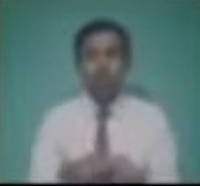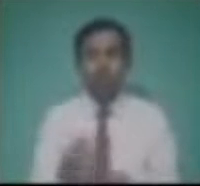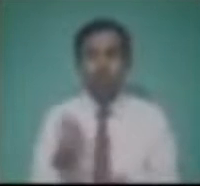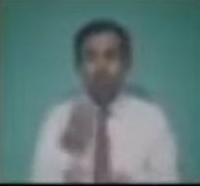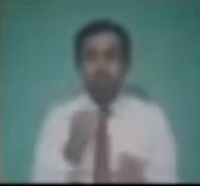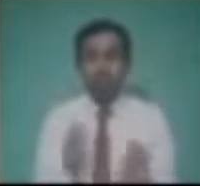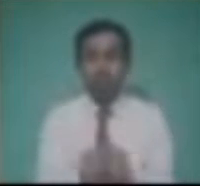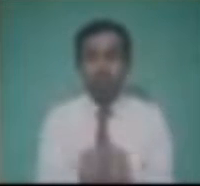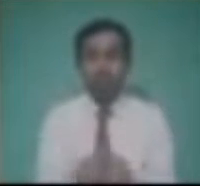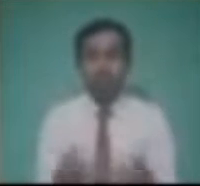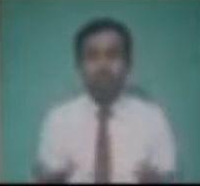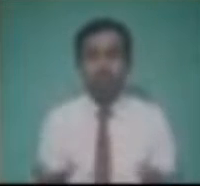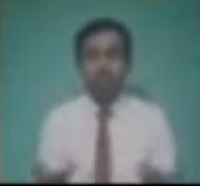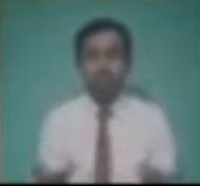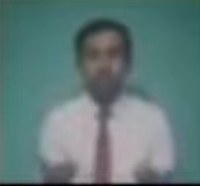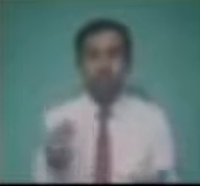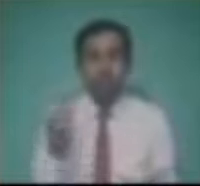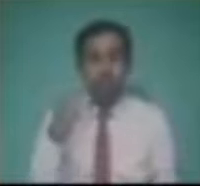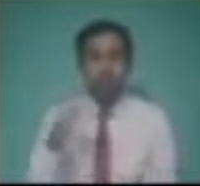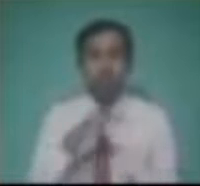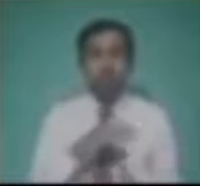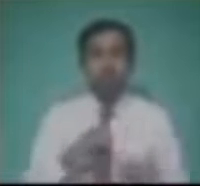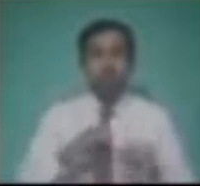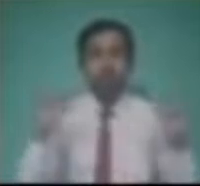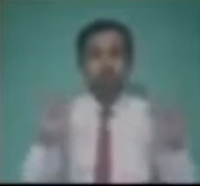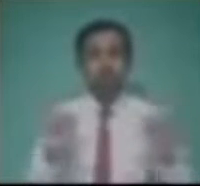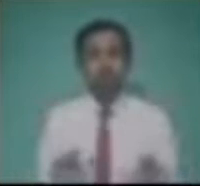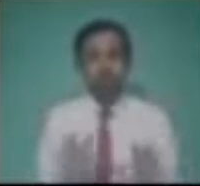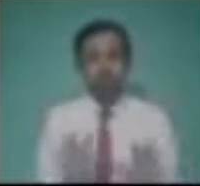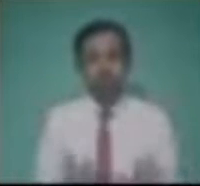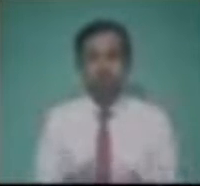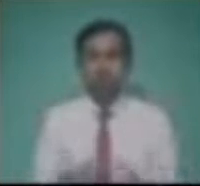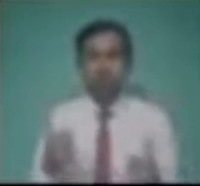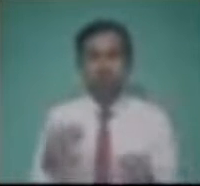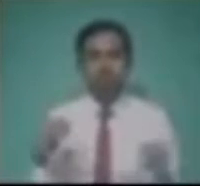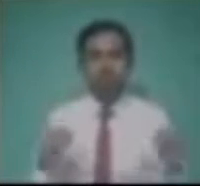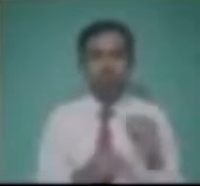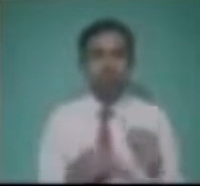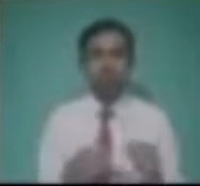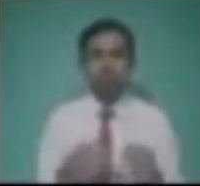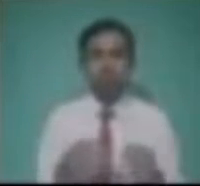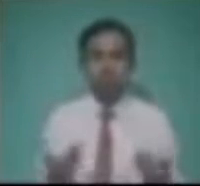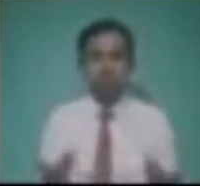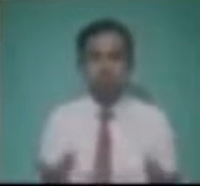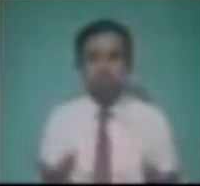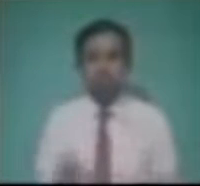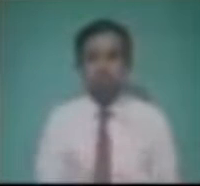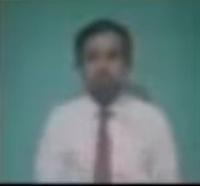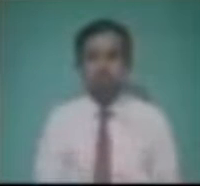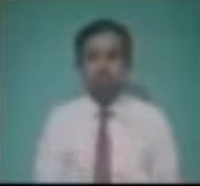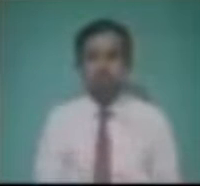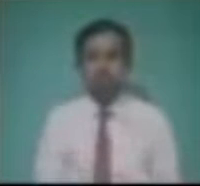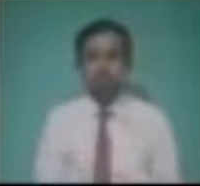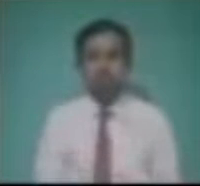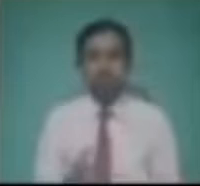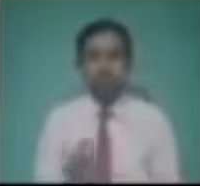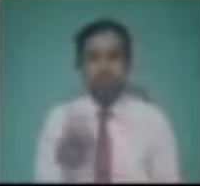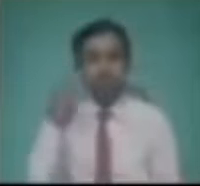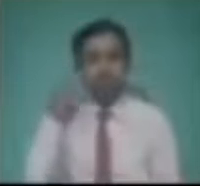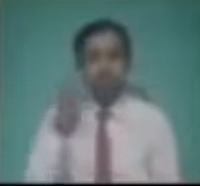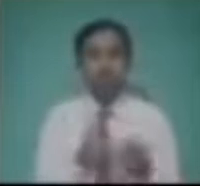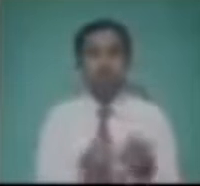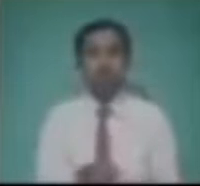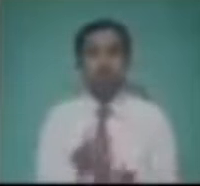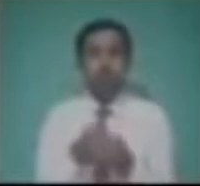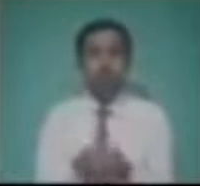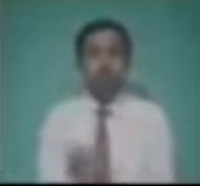මේවා කරන්න බීදයක් නැහැ. ජනතාවට කැරලි ගහනවා හැරෙන්න වෙන විකල්පයක් නැති වෙන තැනට මේ රට ගමන් කරනවා දැන්. අපි දන්නවා ගොවියට